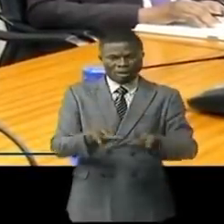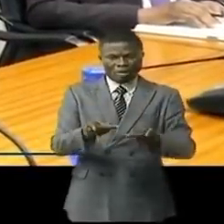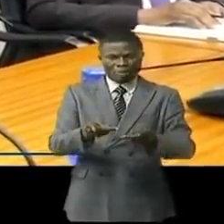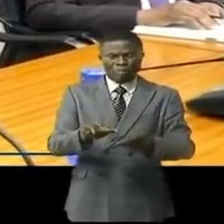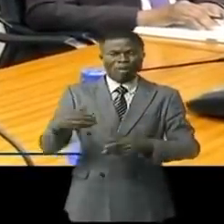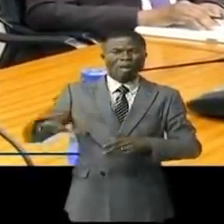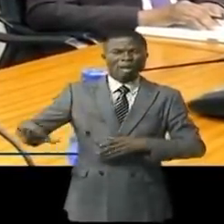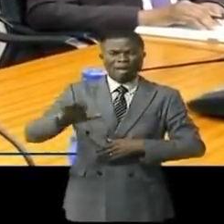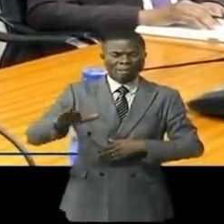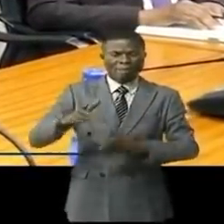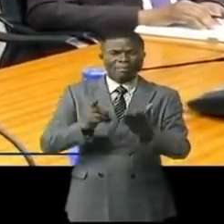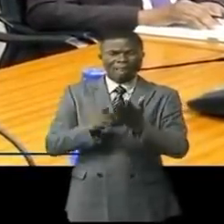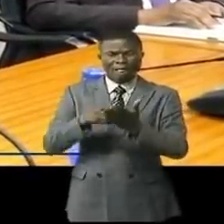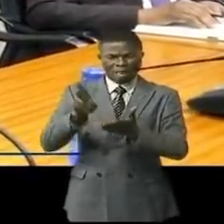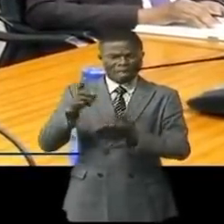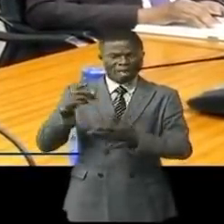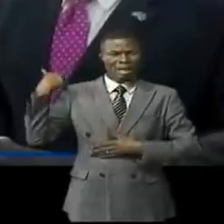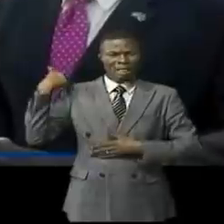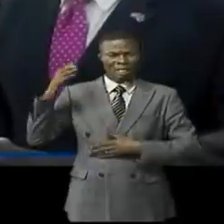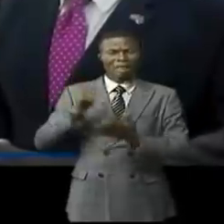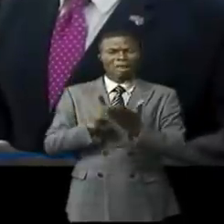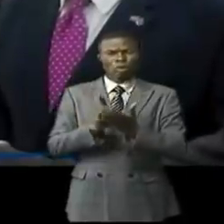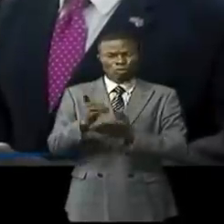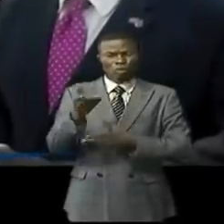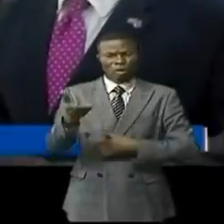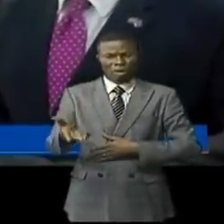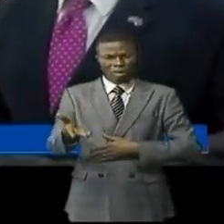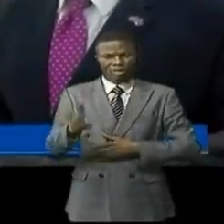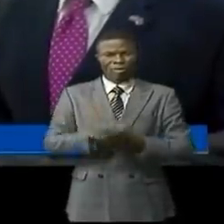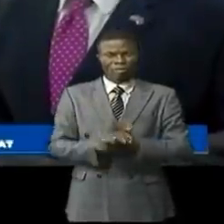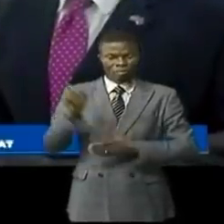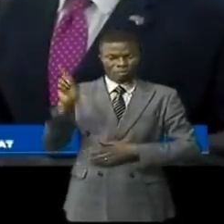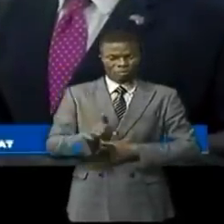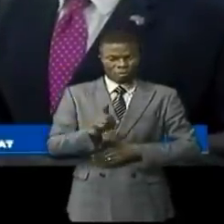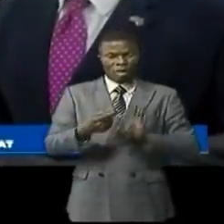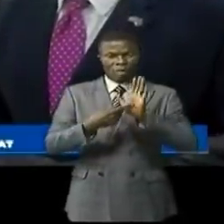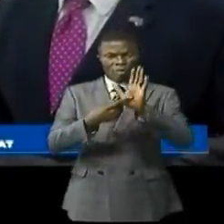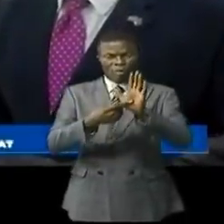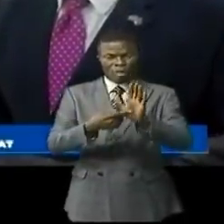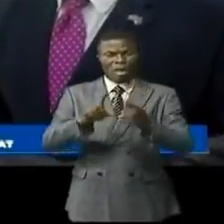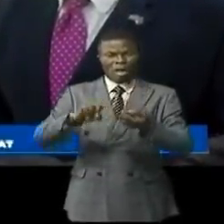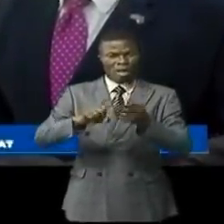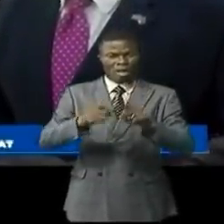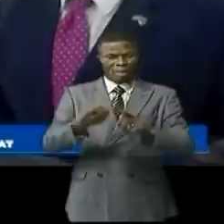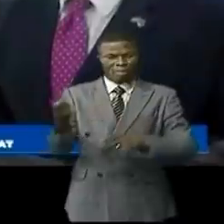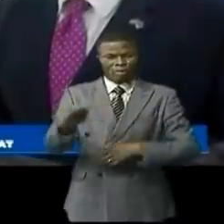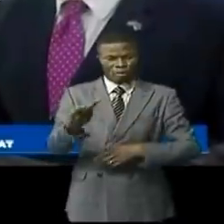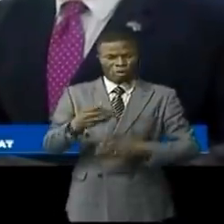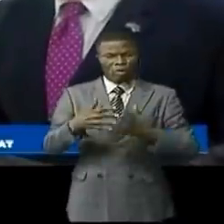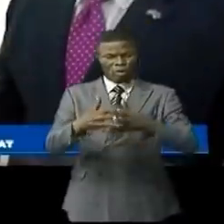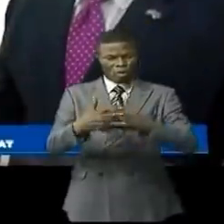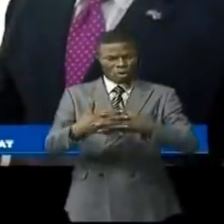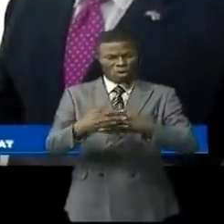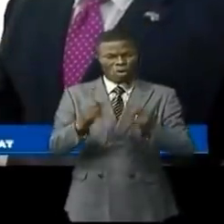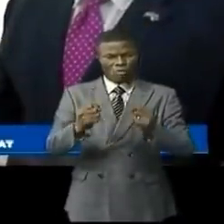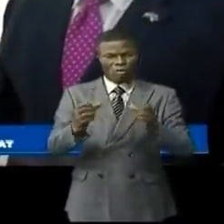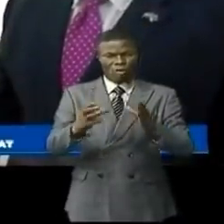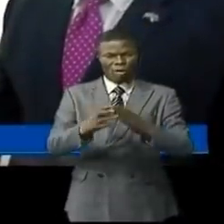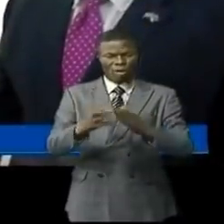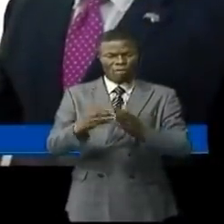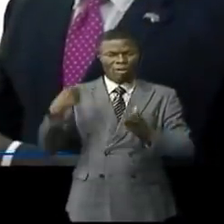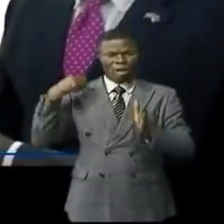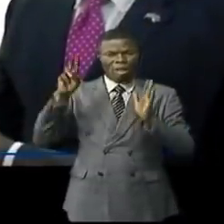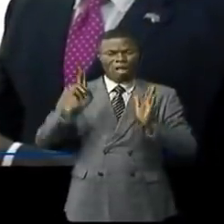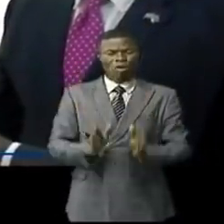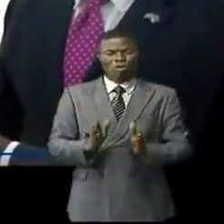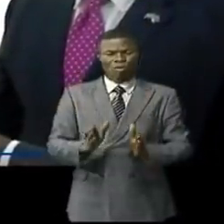droit. We're very happy to be here. Nous sommes là pour exprimer notre amitié et notre partenariat avec le gouvernement de la